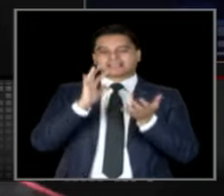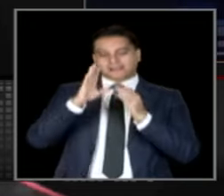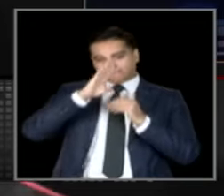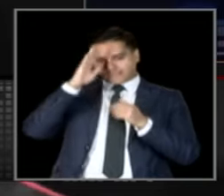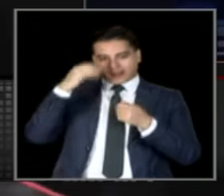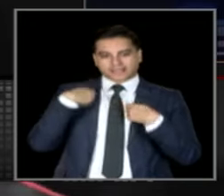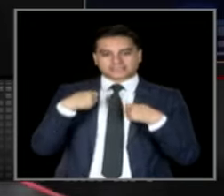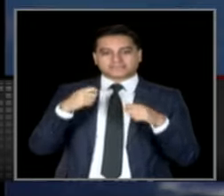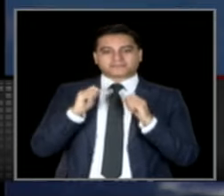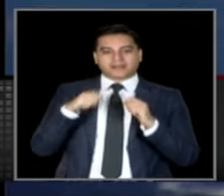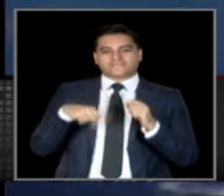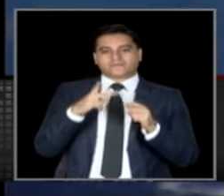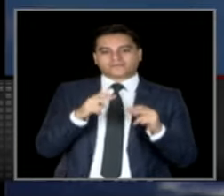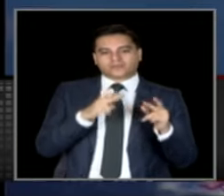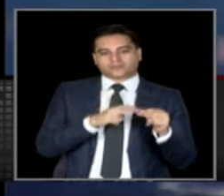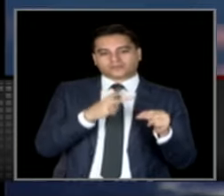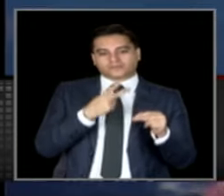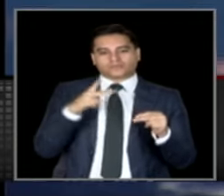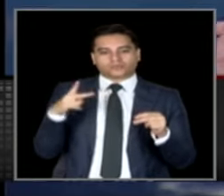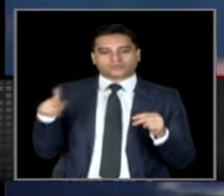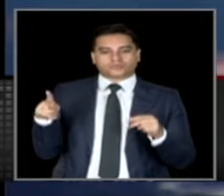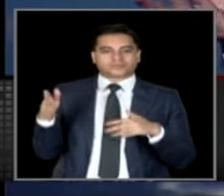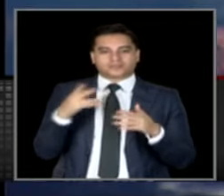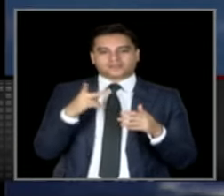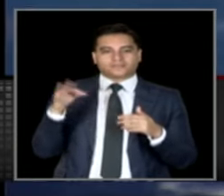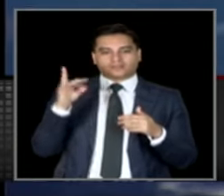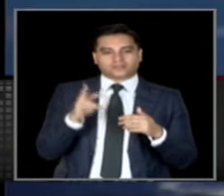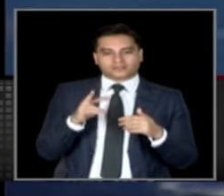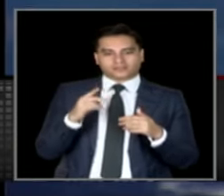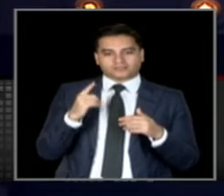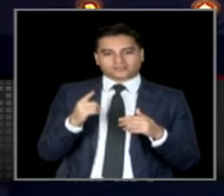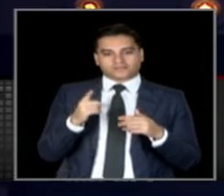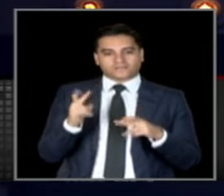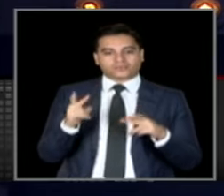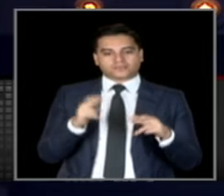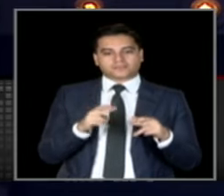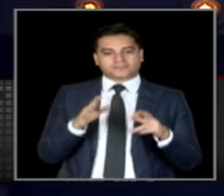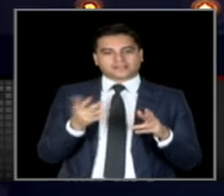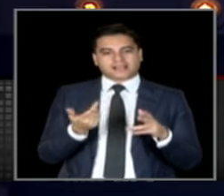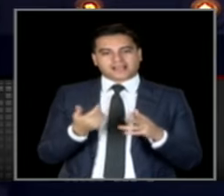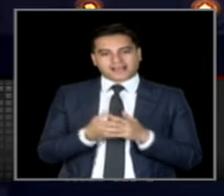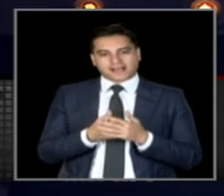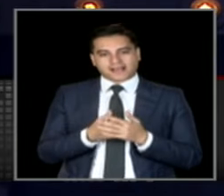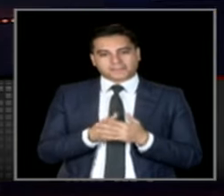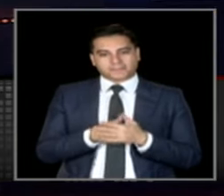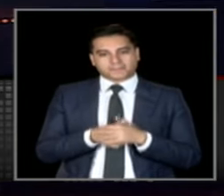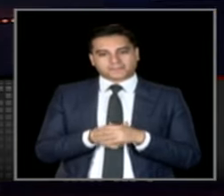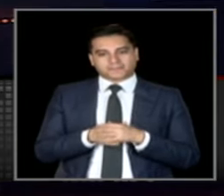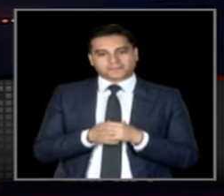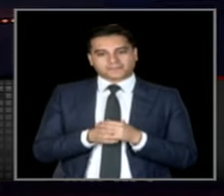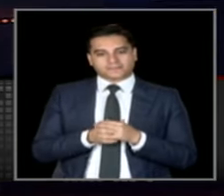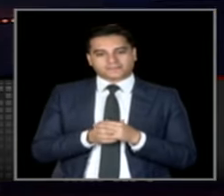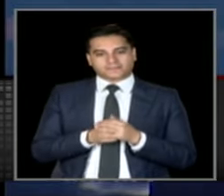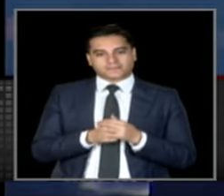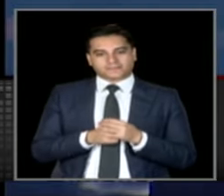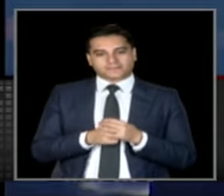ملك إسبانيا؟ ما خلاص ما فيش كأس ملك غيره يا بس أني موسم؟ هي دي المشكلة. هنخمن ربنا